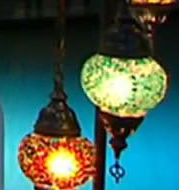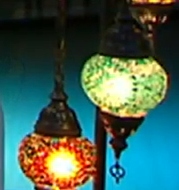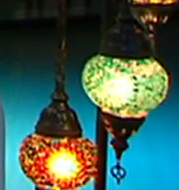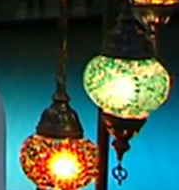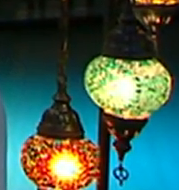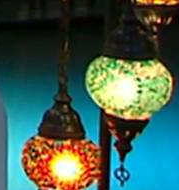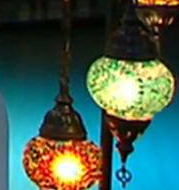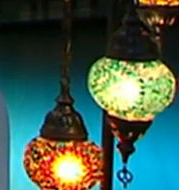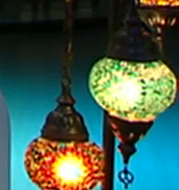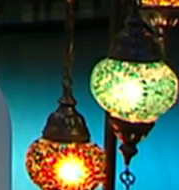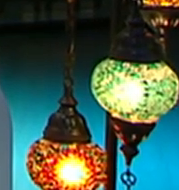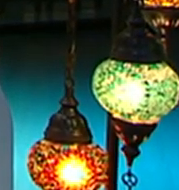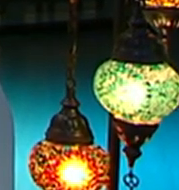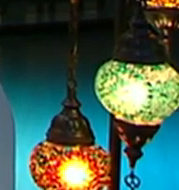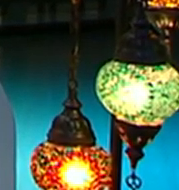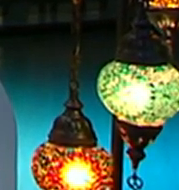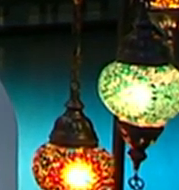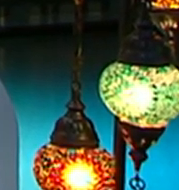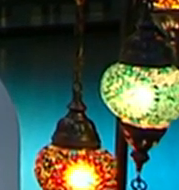والنعمة